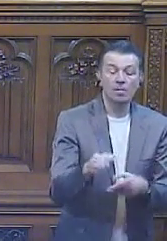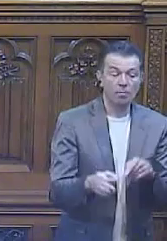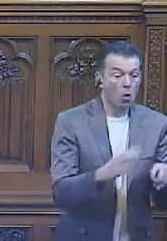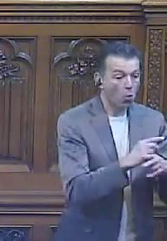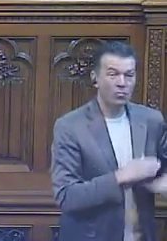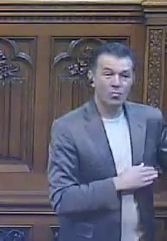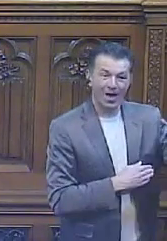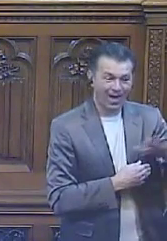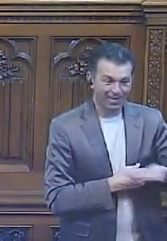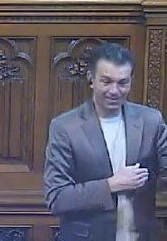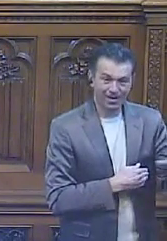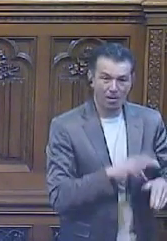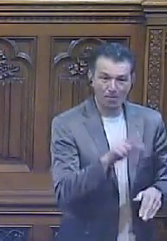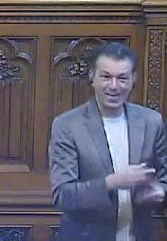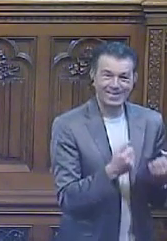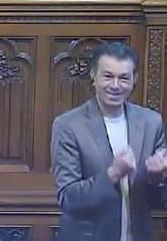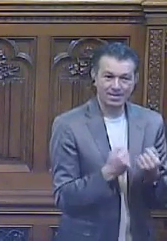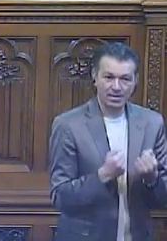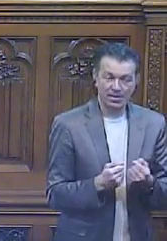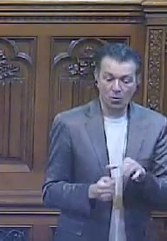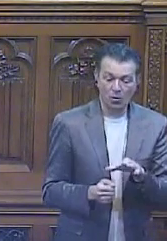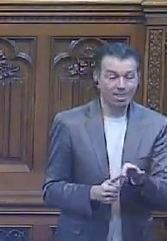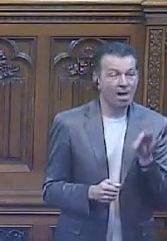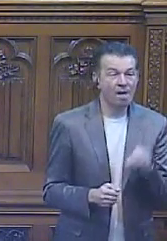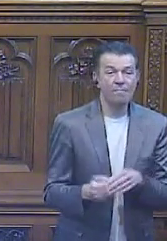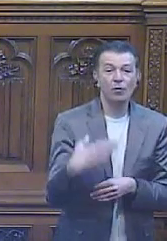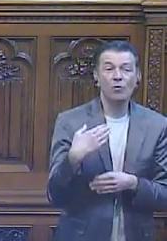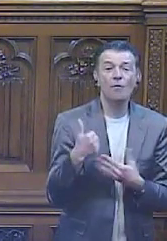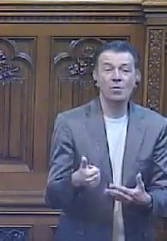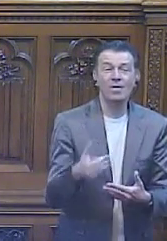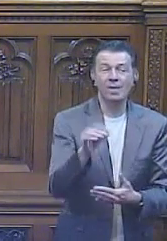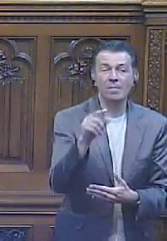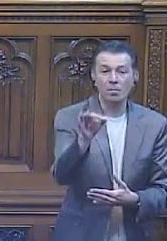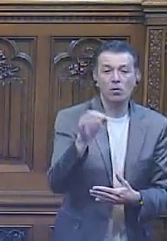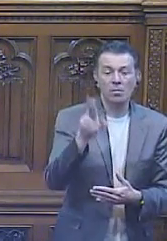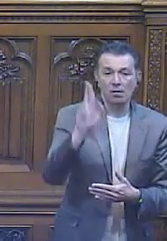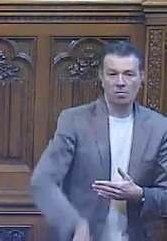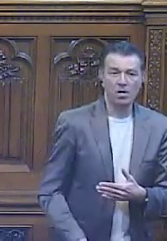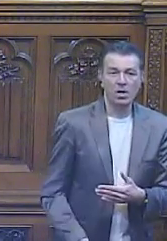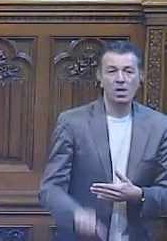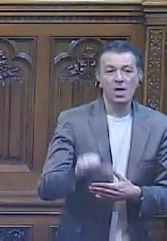kommen aus Wien, meine Damen und Herren. Die aktuellste Zahl, die uns vorliegt, mit Stand